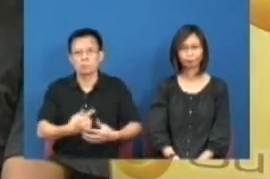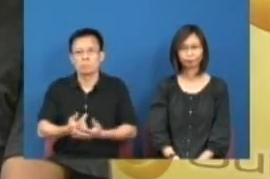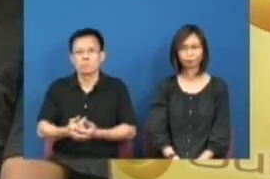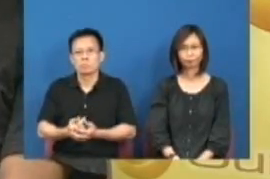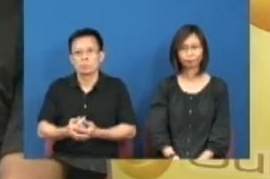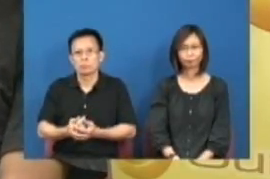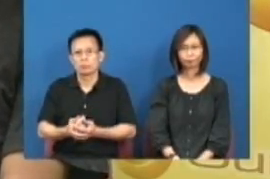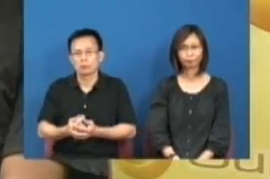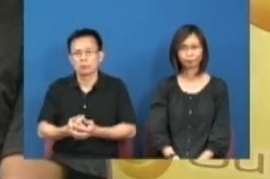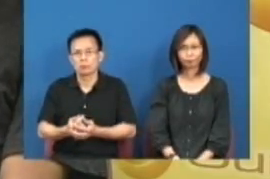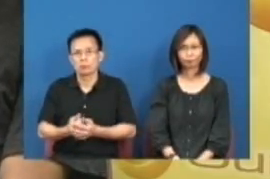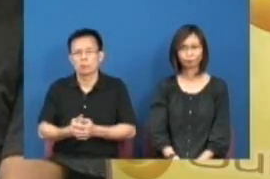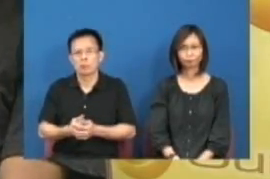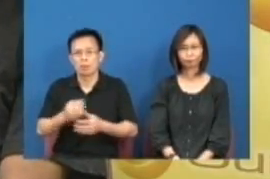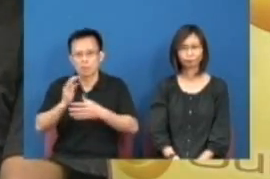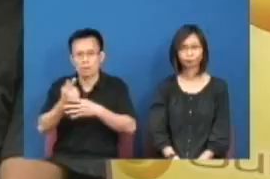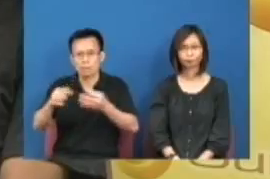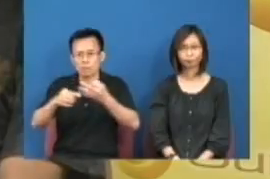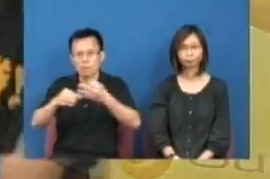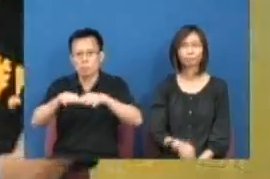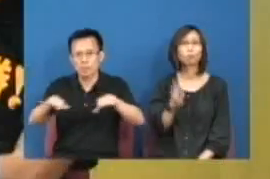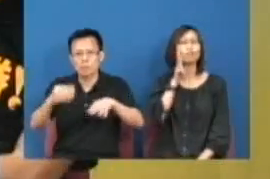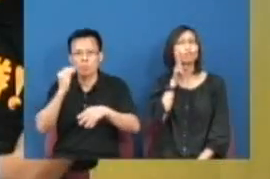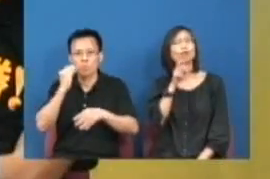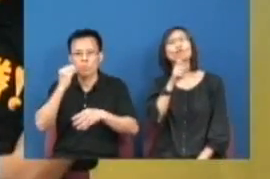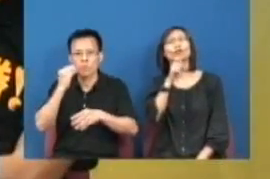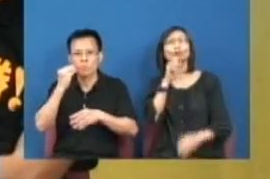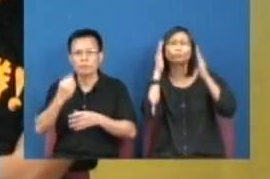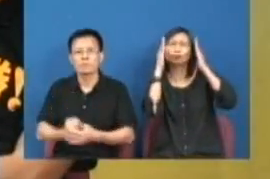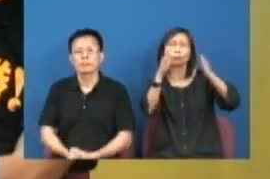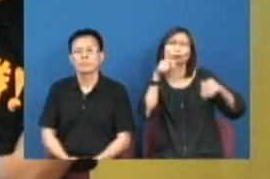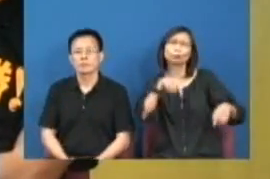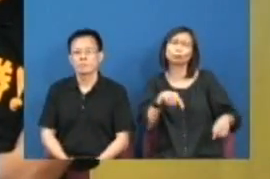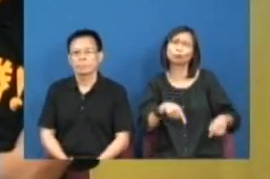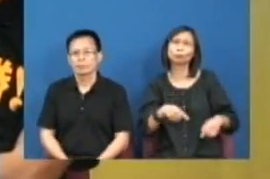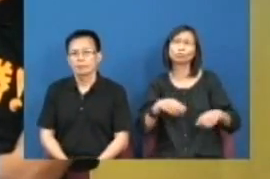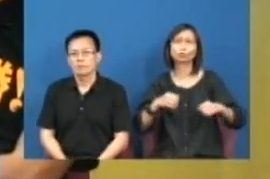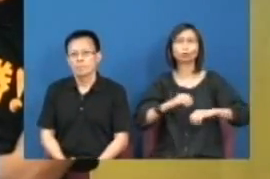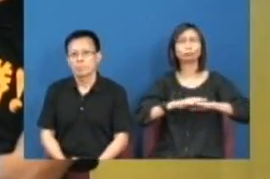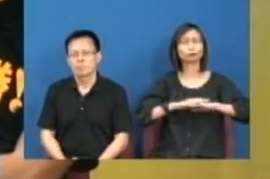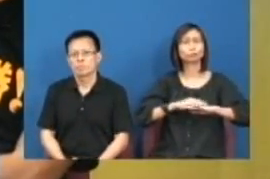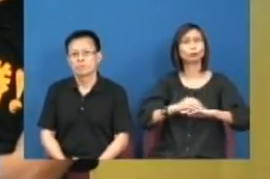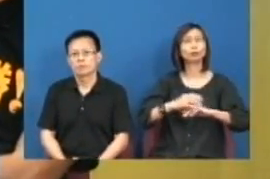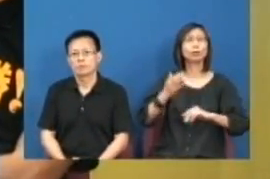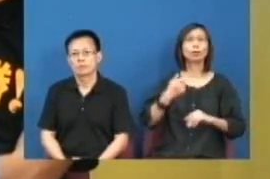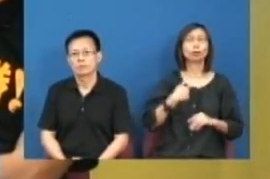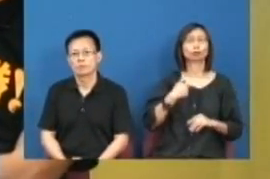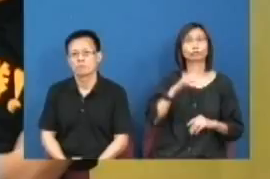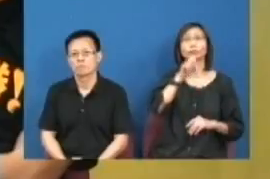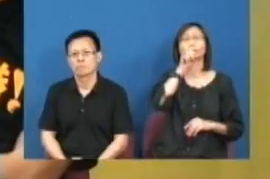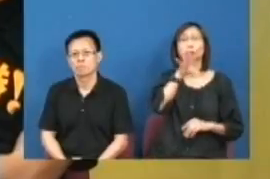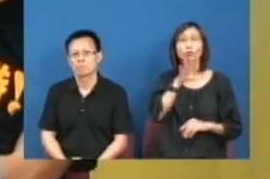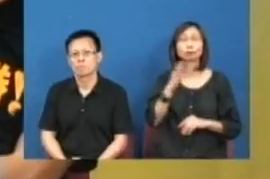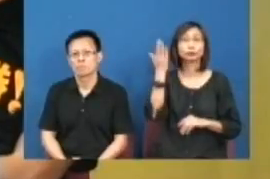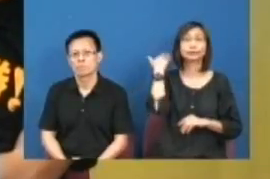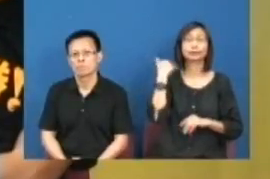非常之尷尬了。 如果有留意這個節目的朋友都知道，就是說其實我們都有提過范太，也都有提過